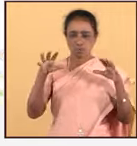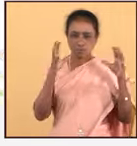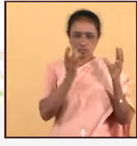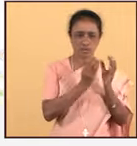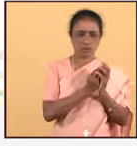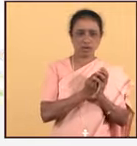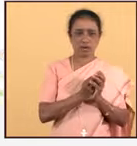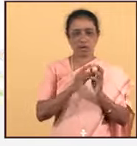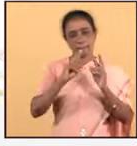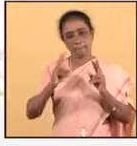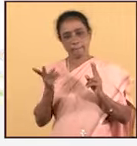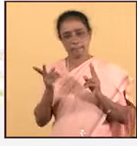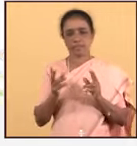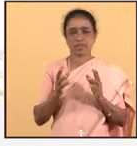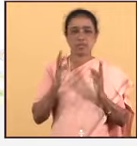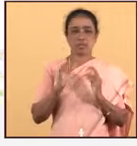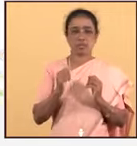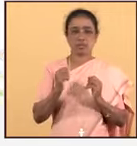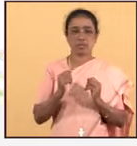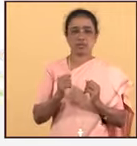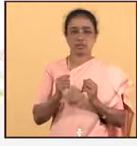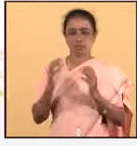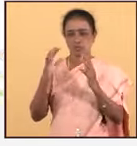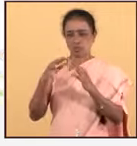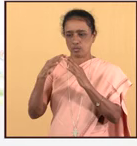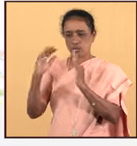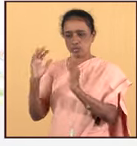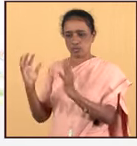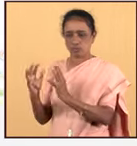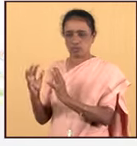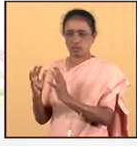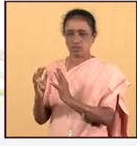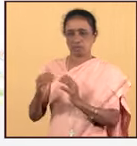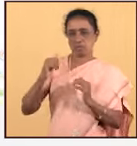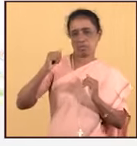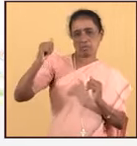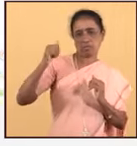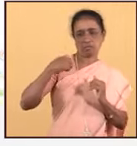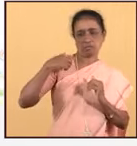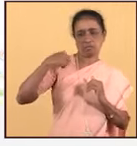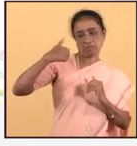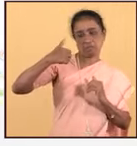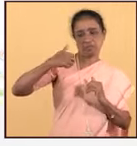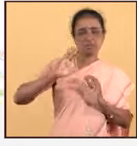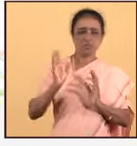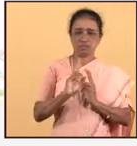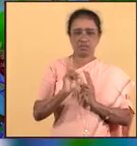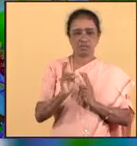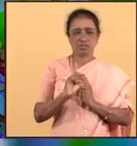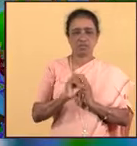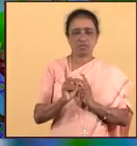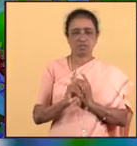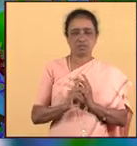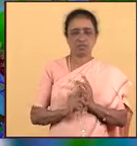மக்கள் மற்றொரு சமய குழுக்களின் மீது ஆதிக்கம் செல்ல டாமினேட் பண்ணக்கூடாது. ஏன் ஆதிக்கம் செலுத்தக்கூடாது? சிலது பார்த்து அப்படின்னா